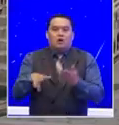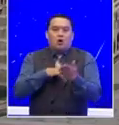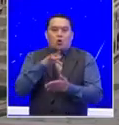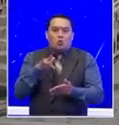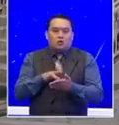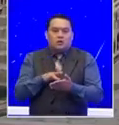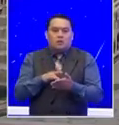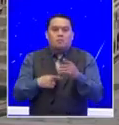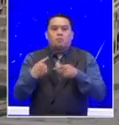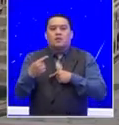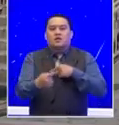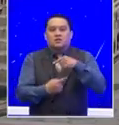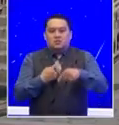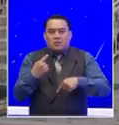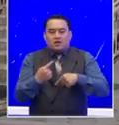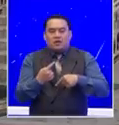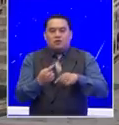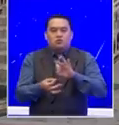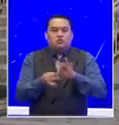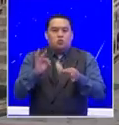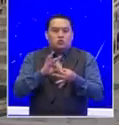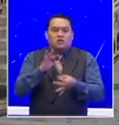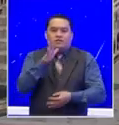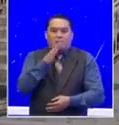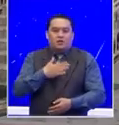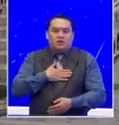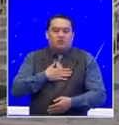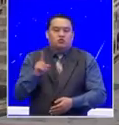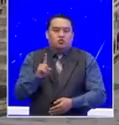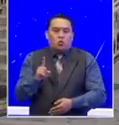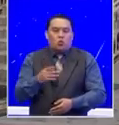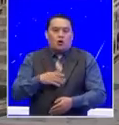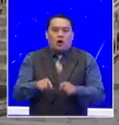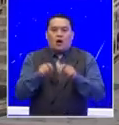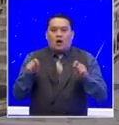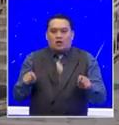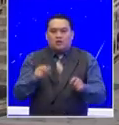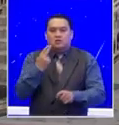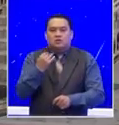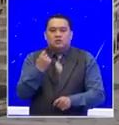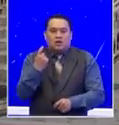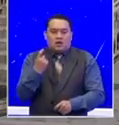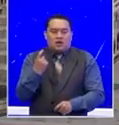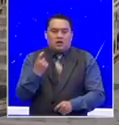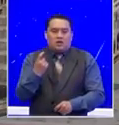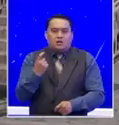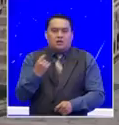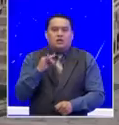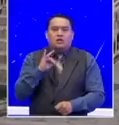горожанина, бизнесмена, который в трудную минуту, несмотря ни на что, открывает именно цех